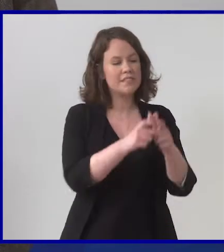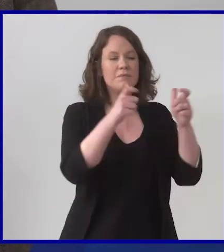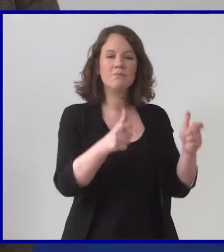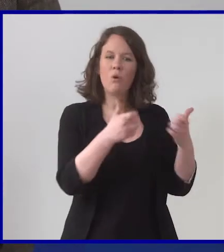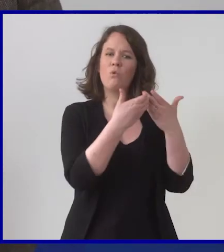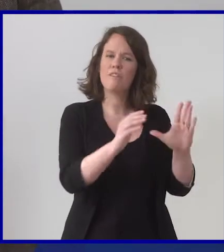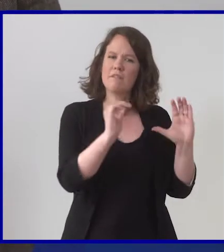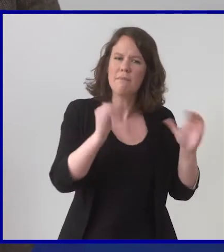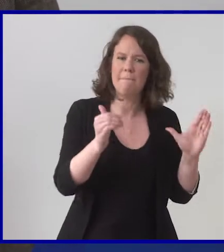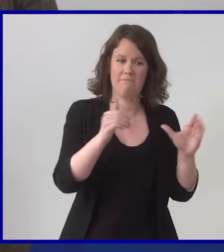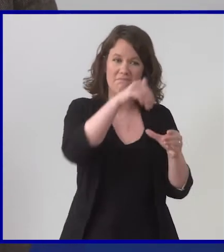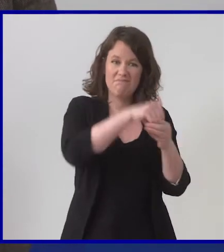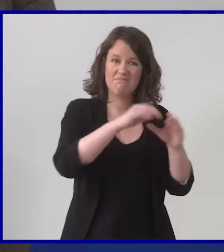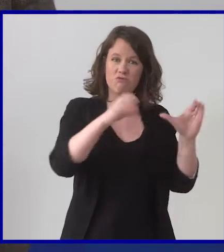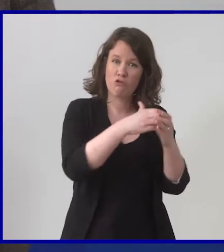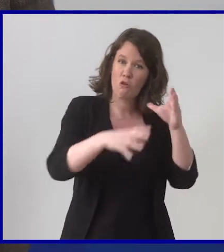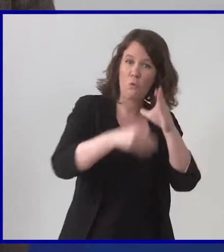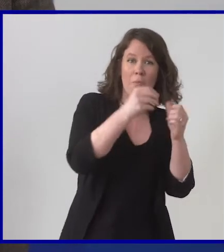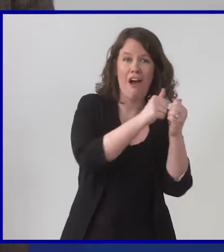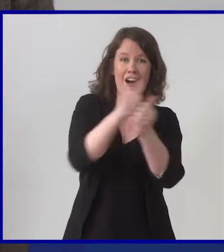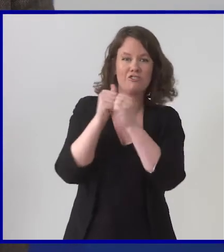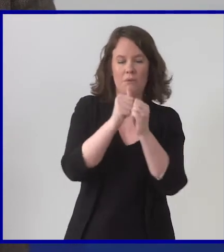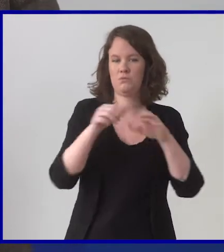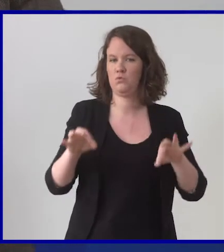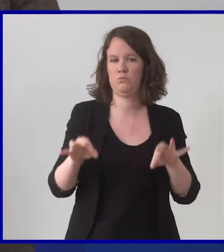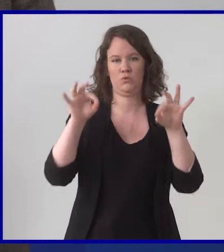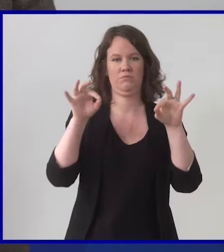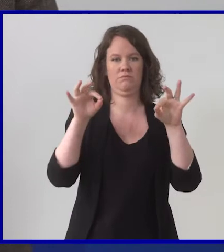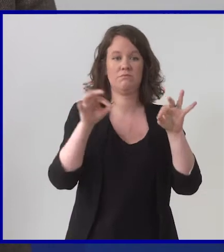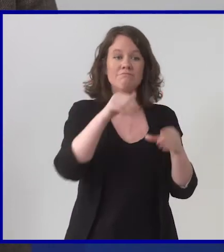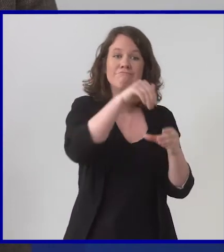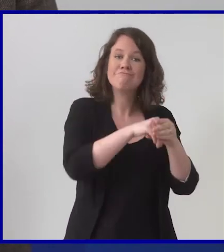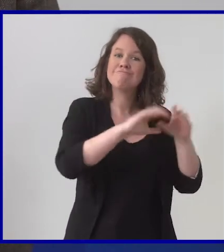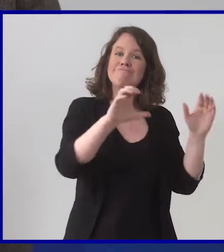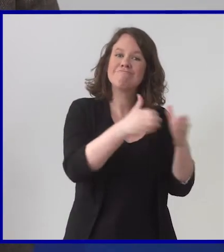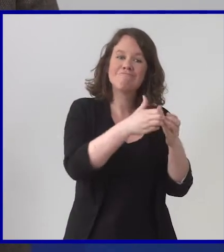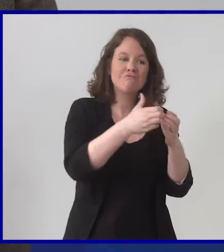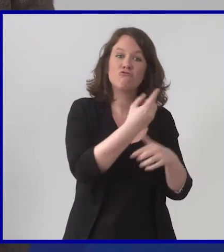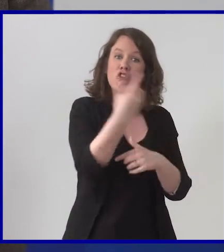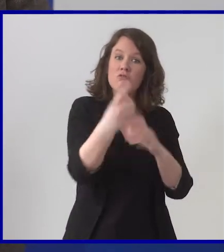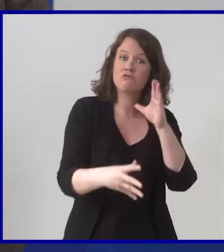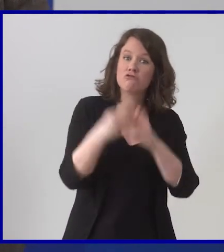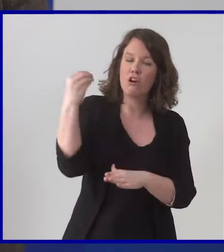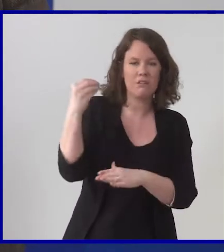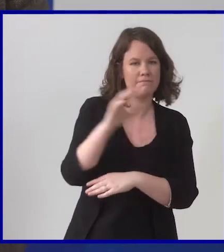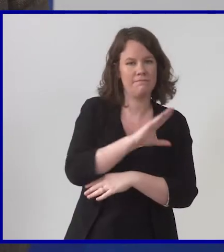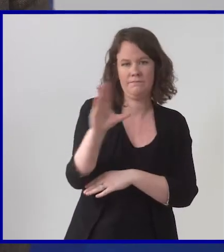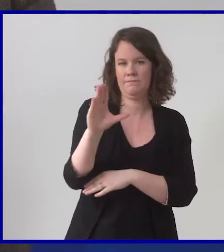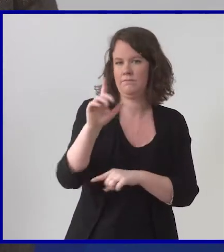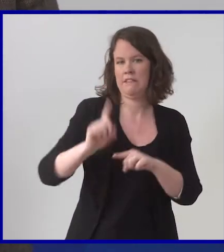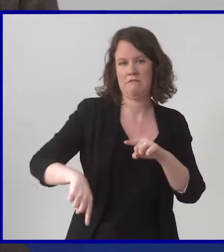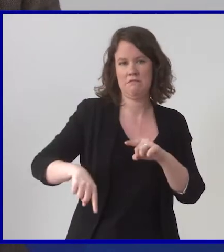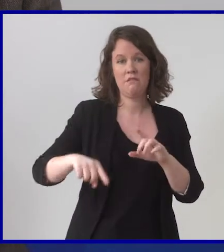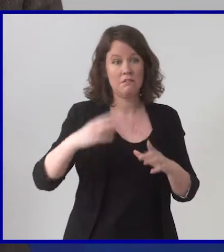Dans les établissements restant ouverts, les sorties collectives sont suspendues. Les sorties individuelles sont